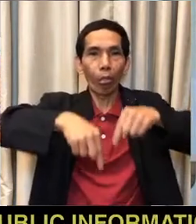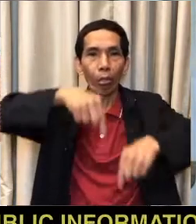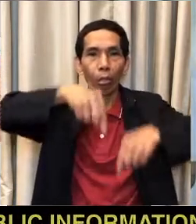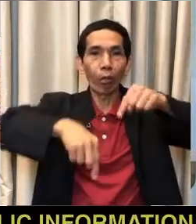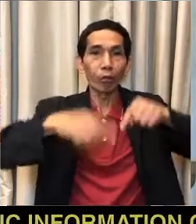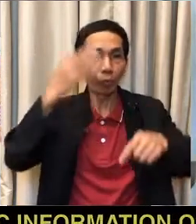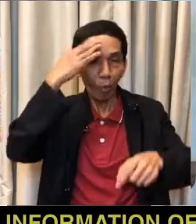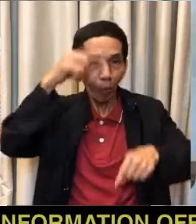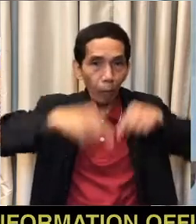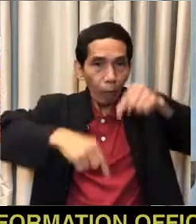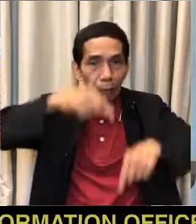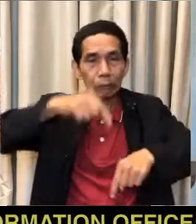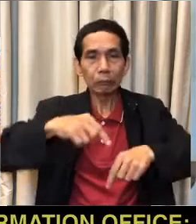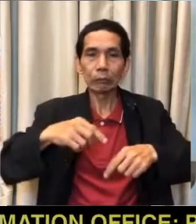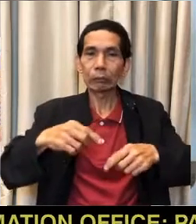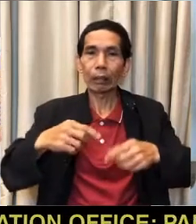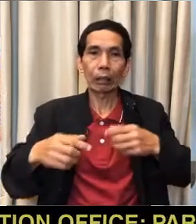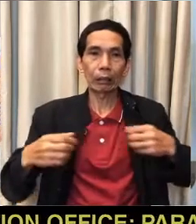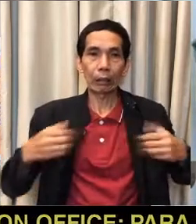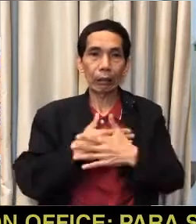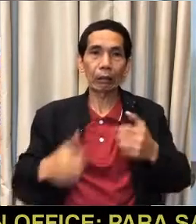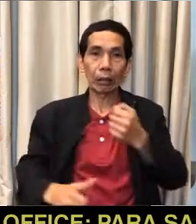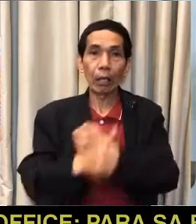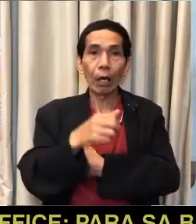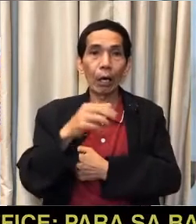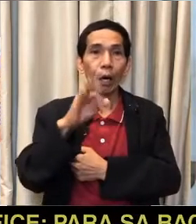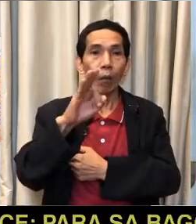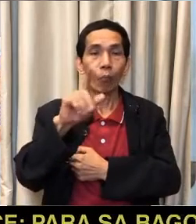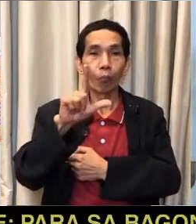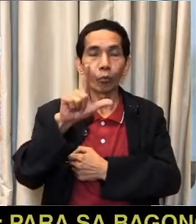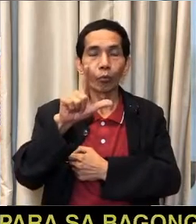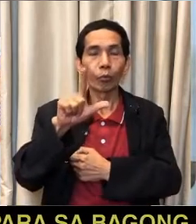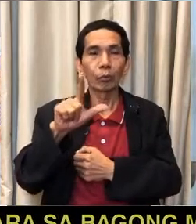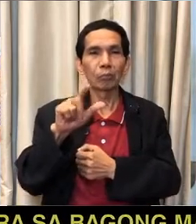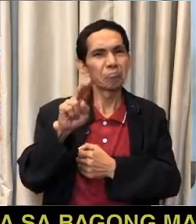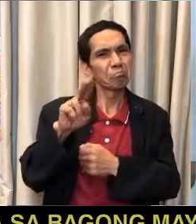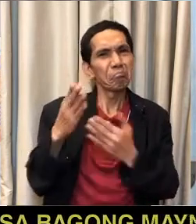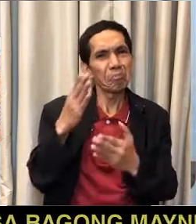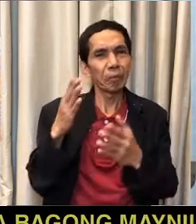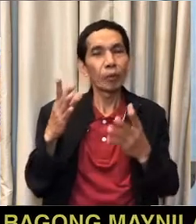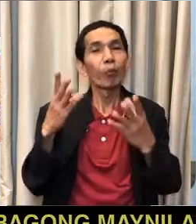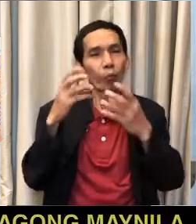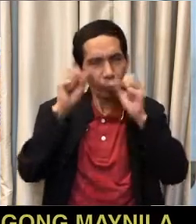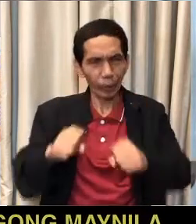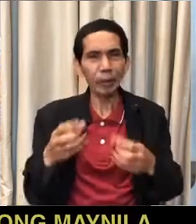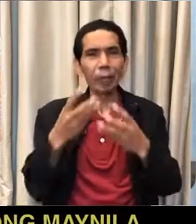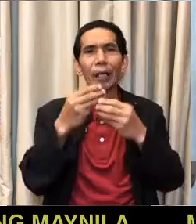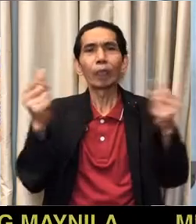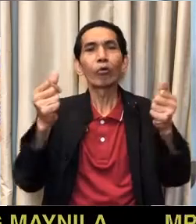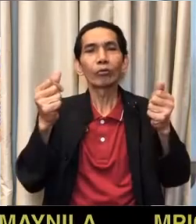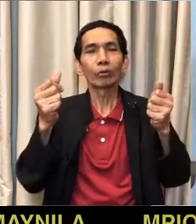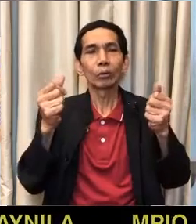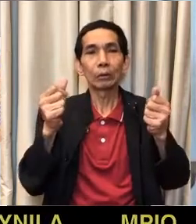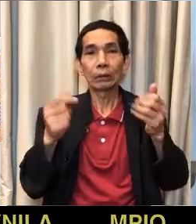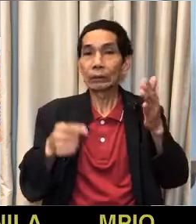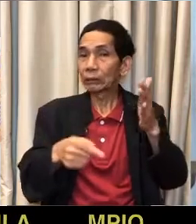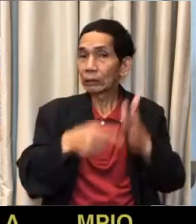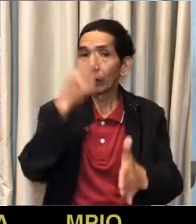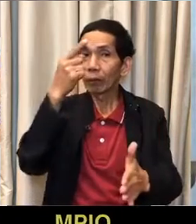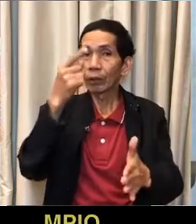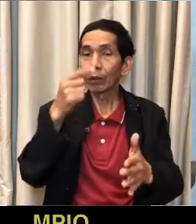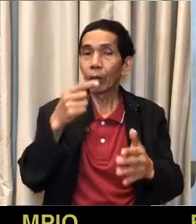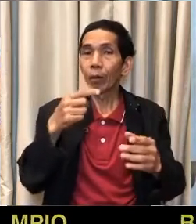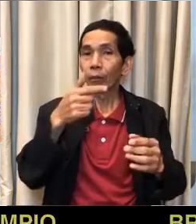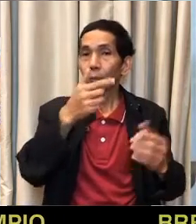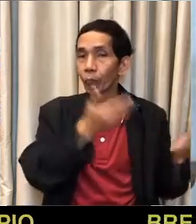Kasi ang polio, deadly. Oh, ang flu, medyo nagagamot yan. Misan,